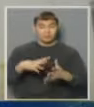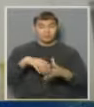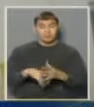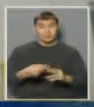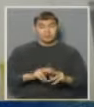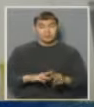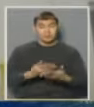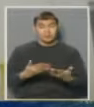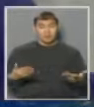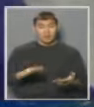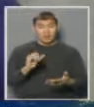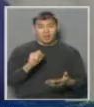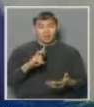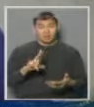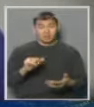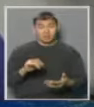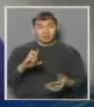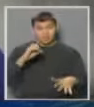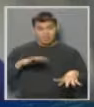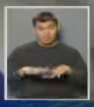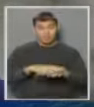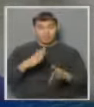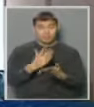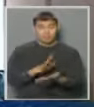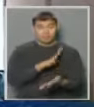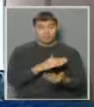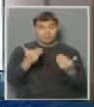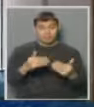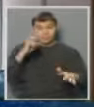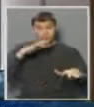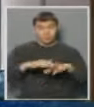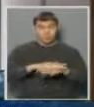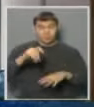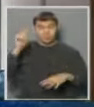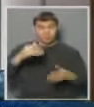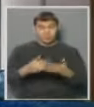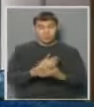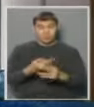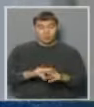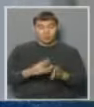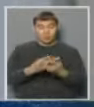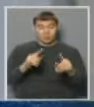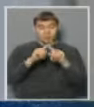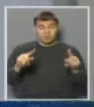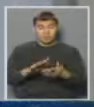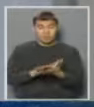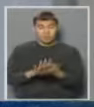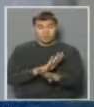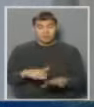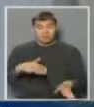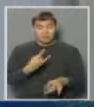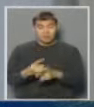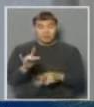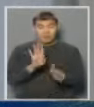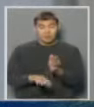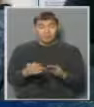ішінде АқШ, Ұлыбритания, Канада сынды мемлекеттер бар. Бүгінде елімізге келетін жаңа екпенің ерекшелігі ешқандай ағзаға